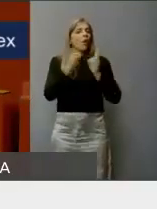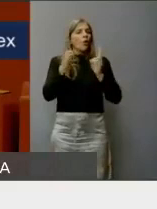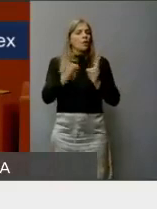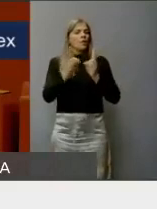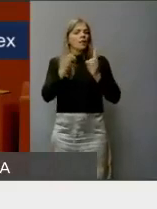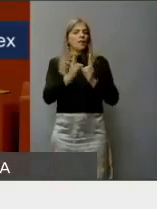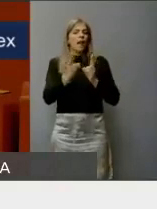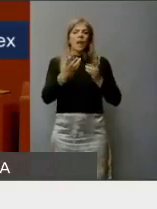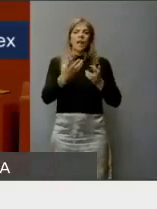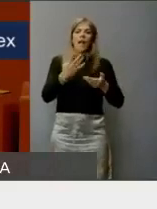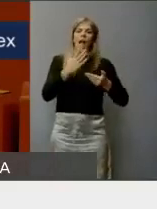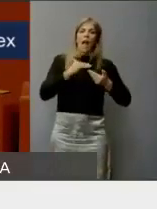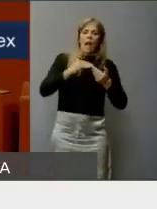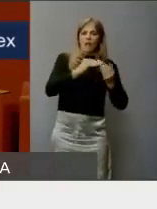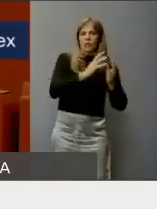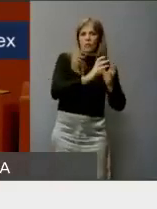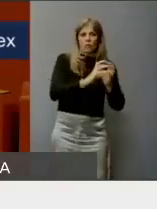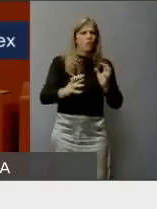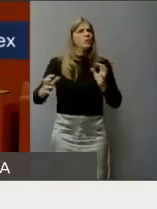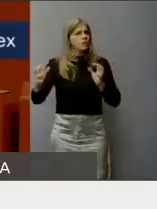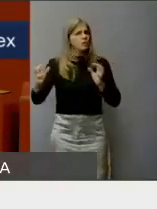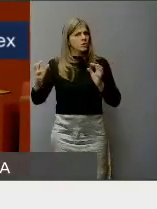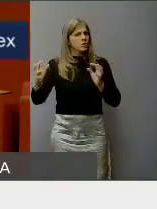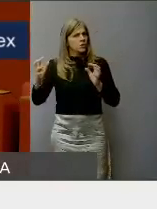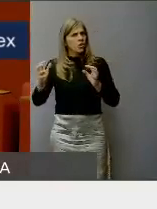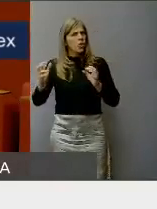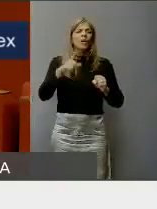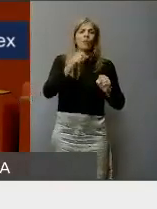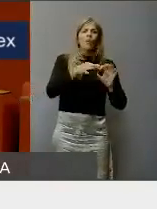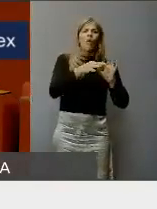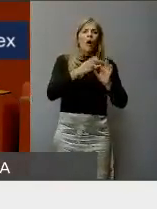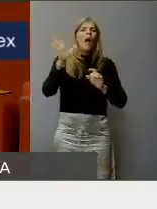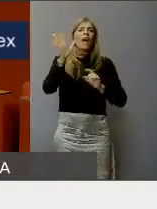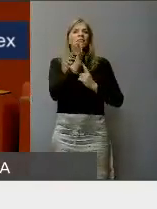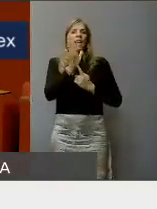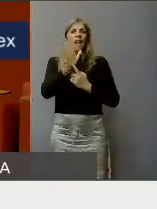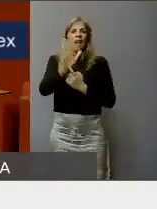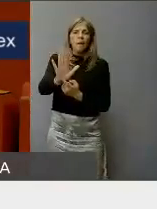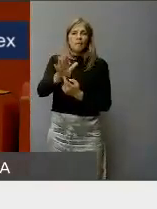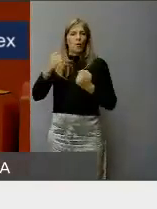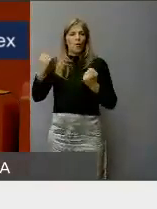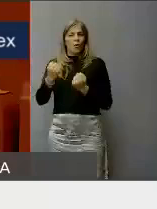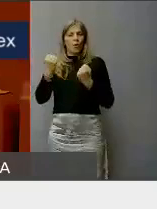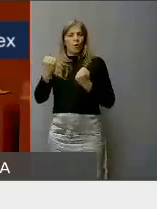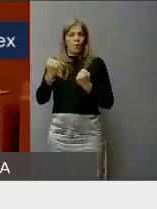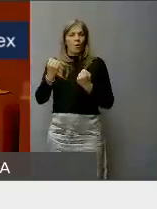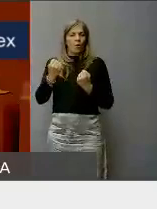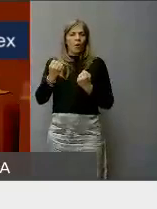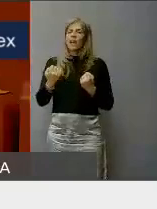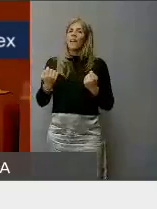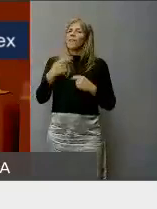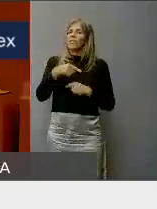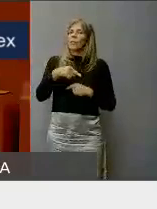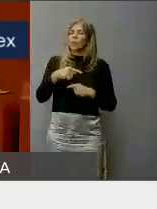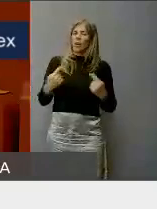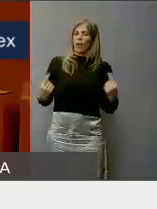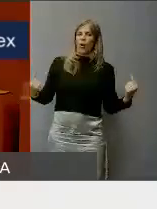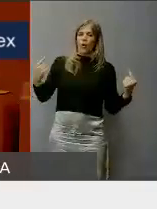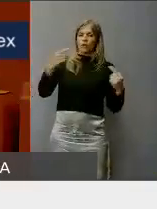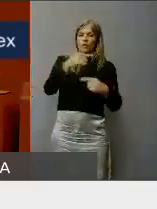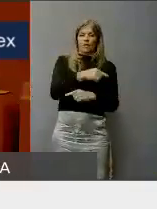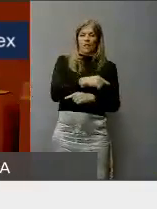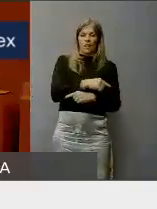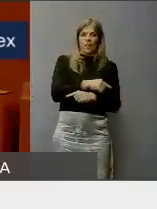nell'ordine delle cose e poi si può promuovere fare è pregare qui siamo un po alla rovescia è però alla rovescia nel